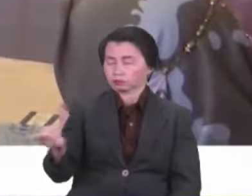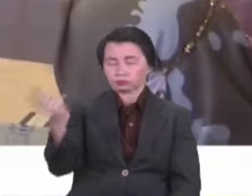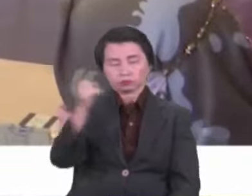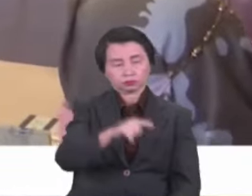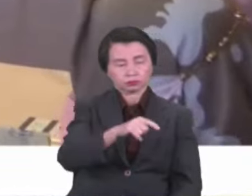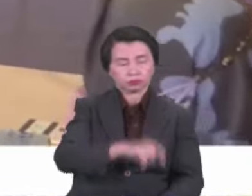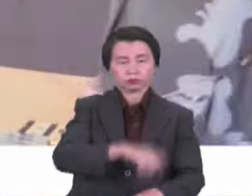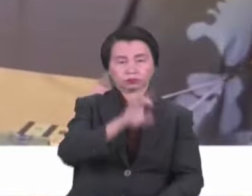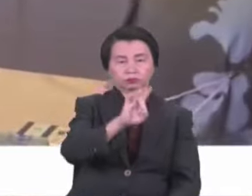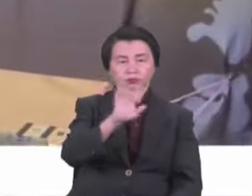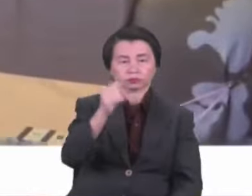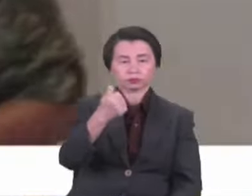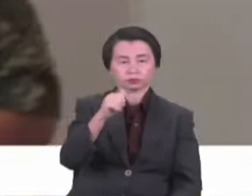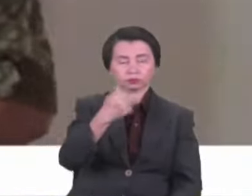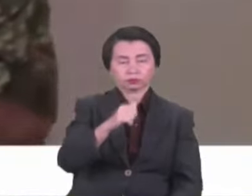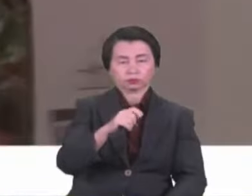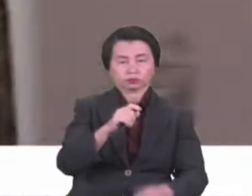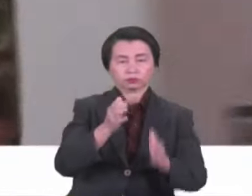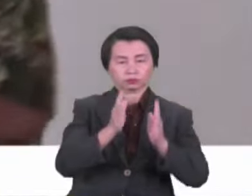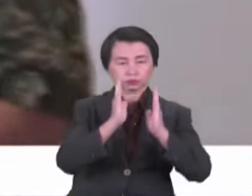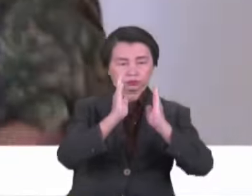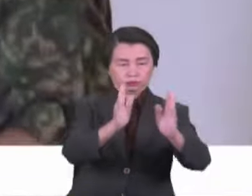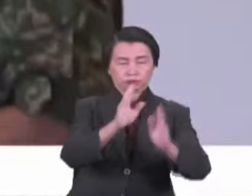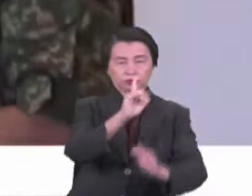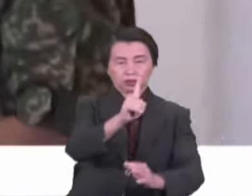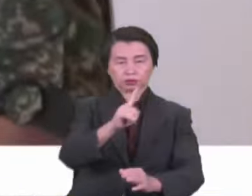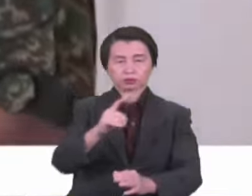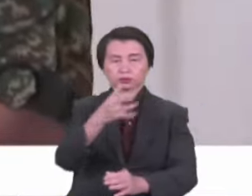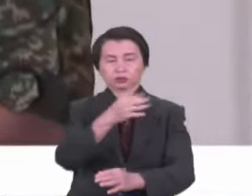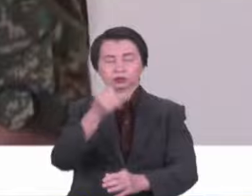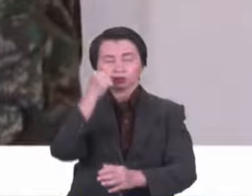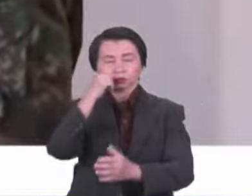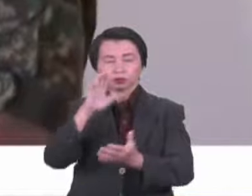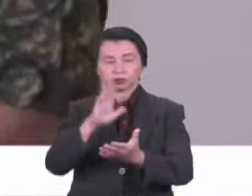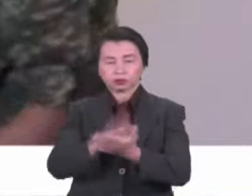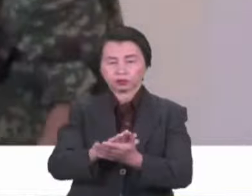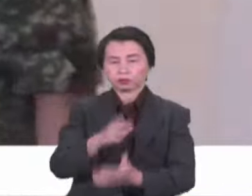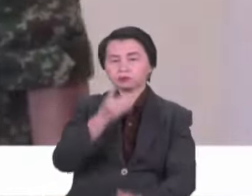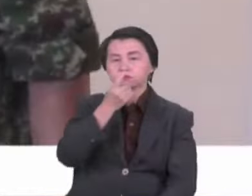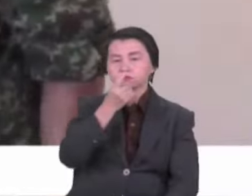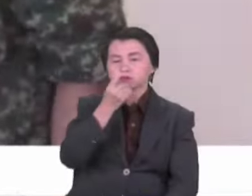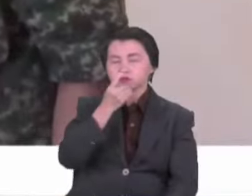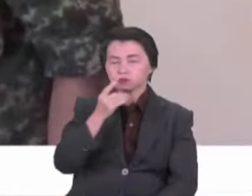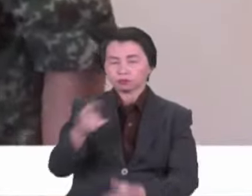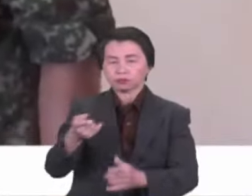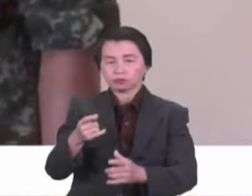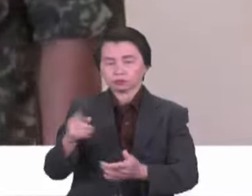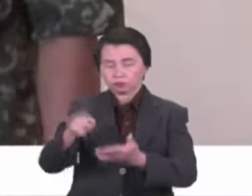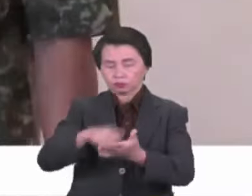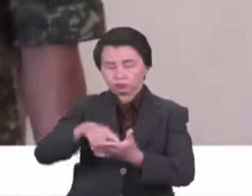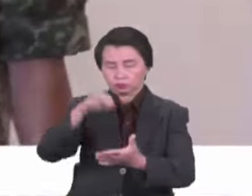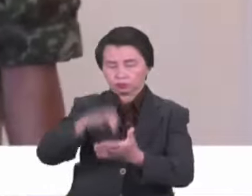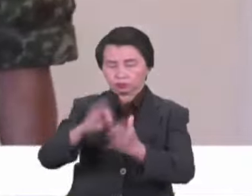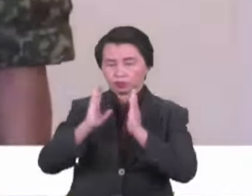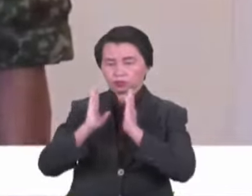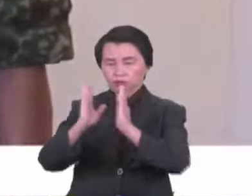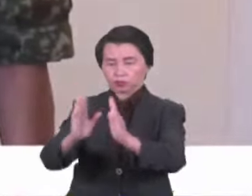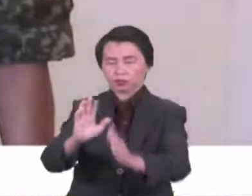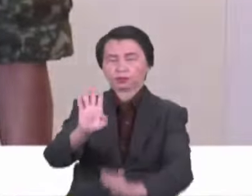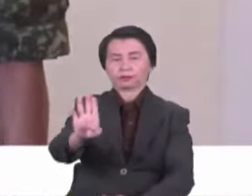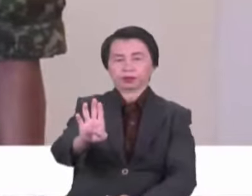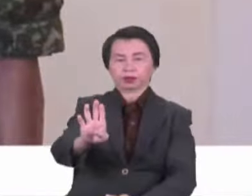8.50 pagi di saluran 1, manakala isteri beliau, Datin Safra Haji Ahmad, mengundi di saluran 4 di pusat